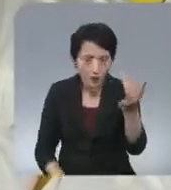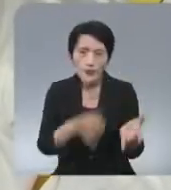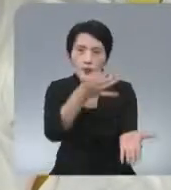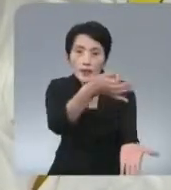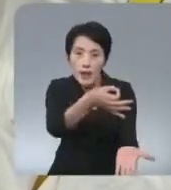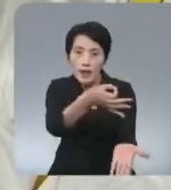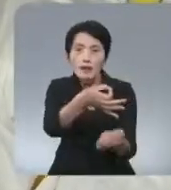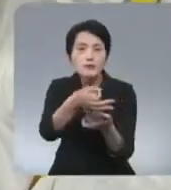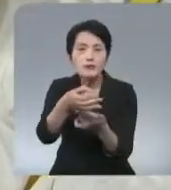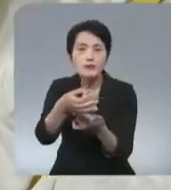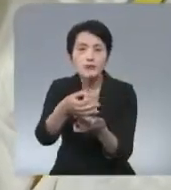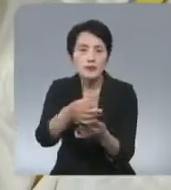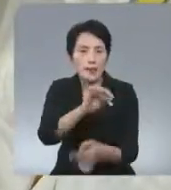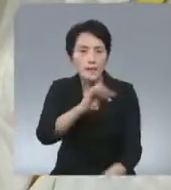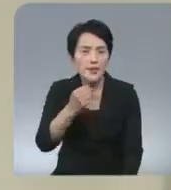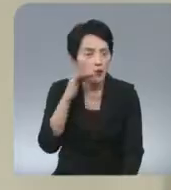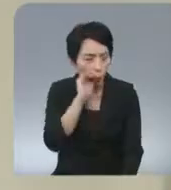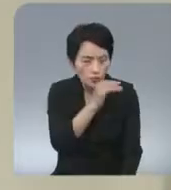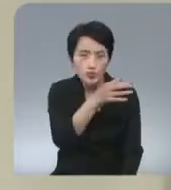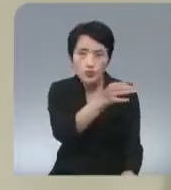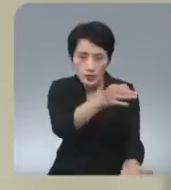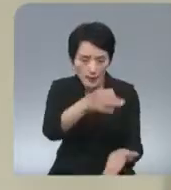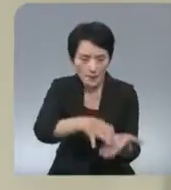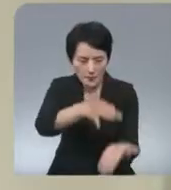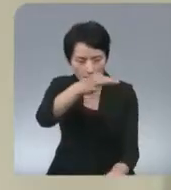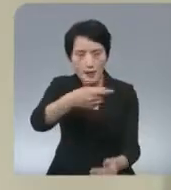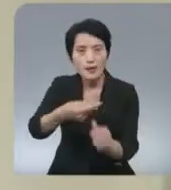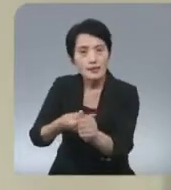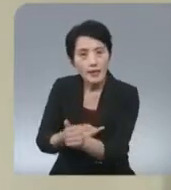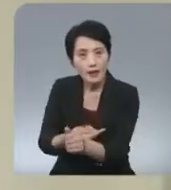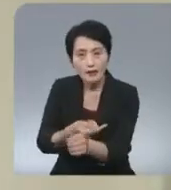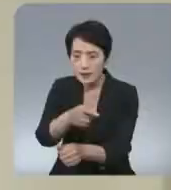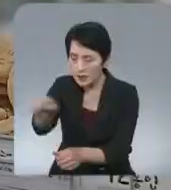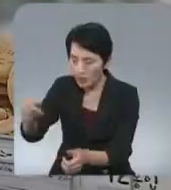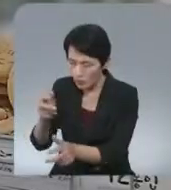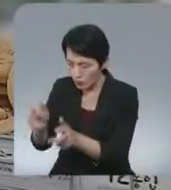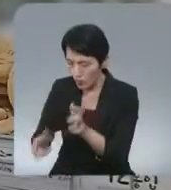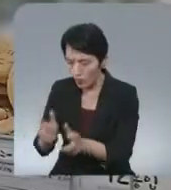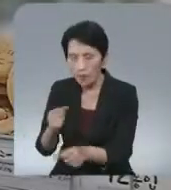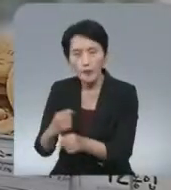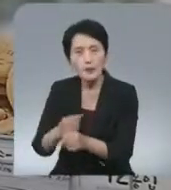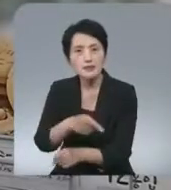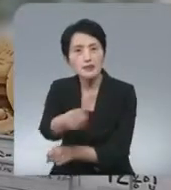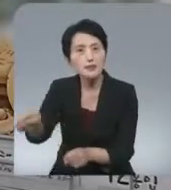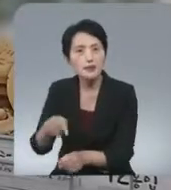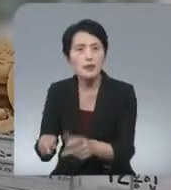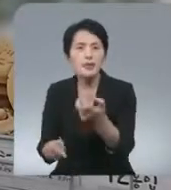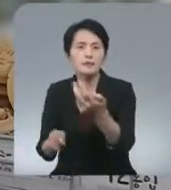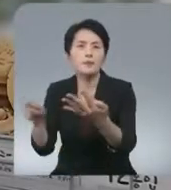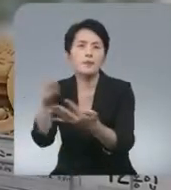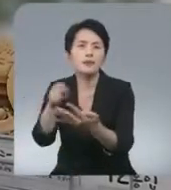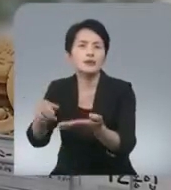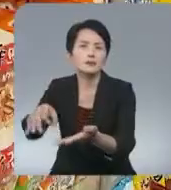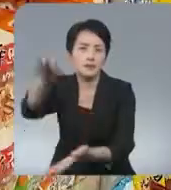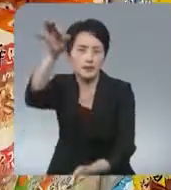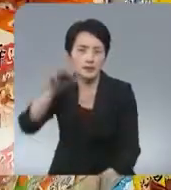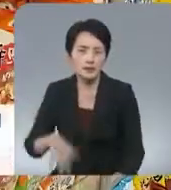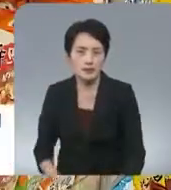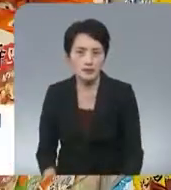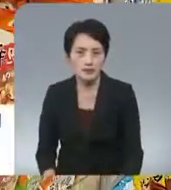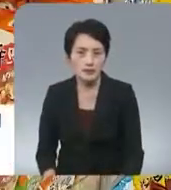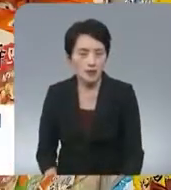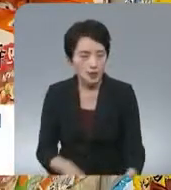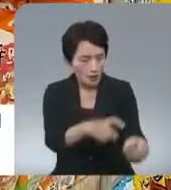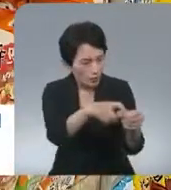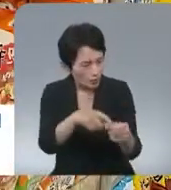およそ16%上昇するとの見通しを示しましたまた第4四半期の穀物の